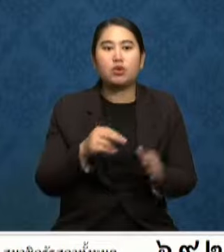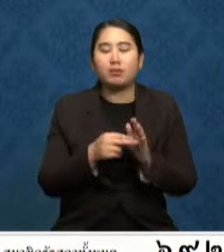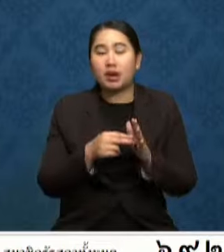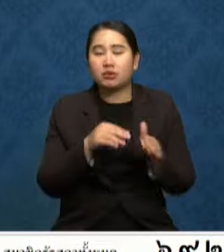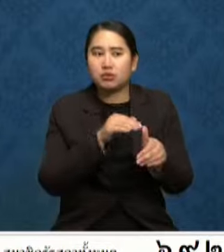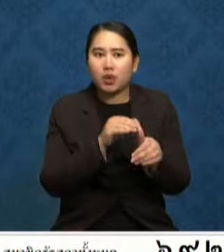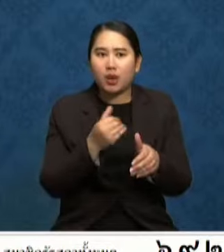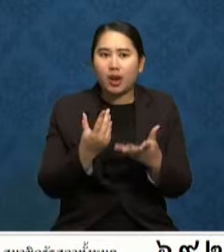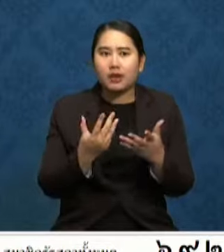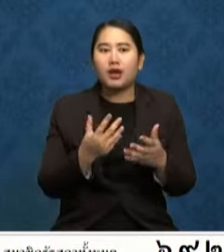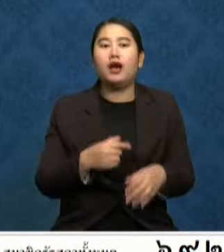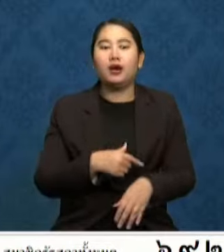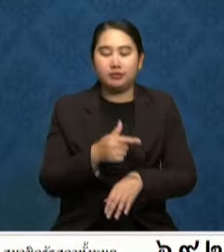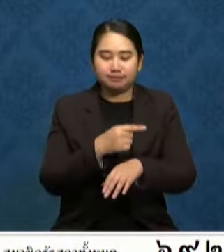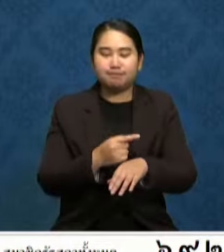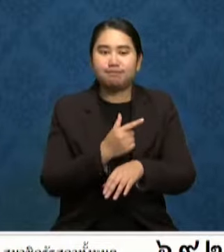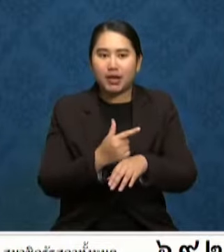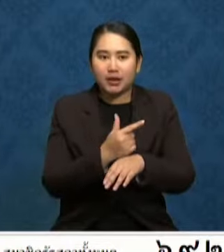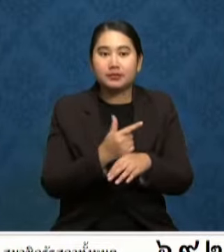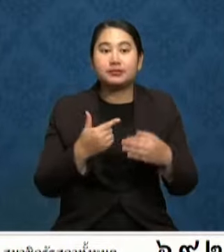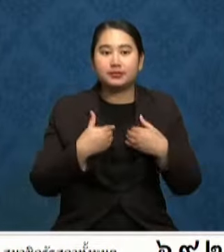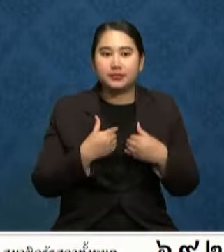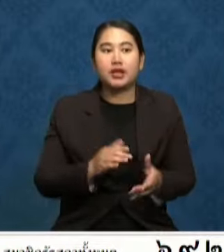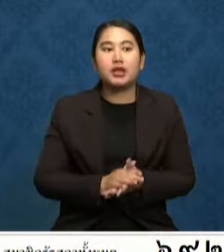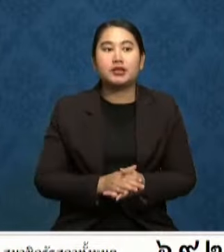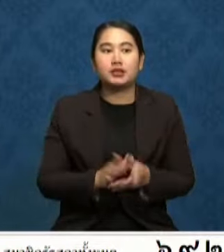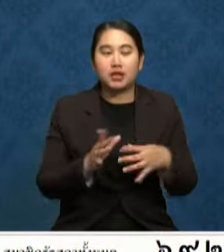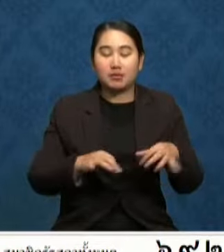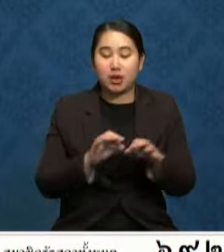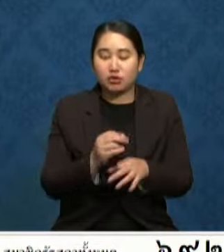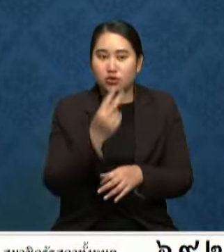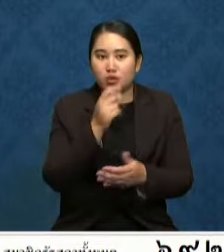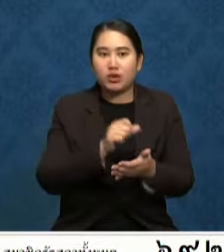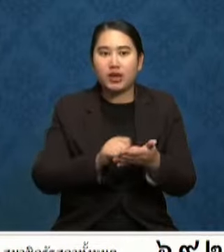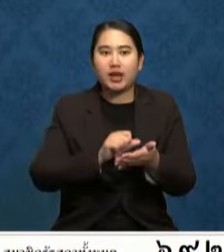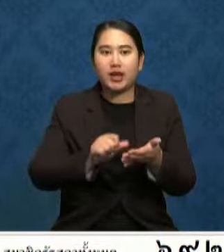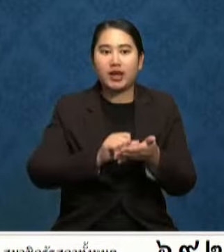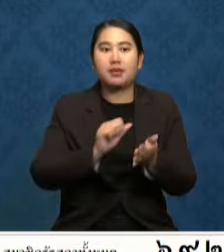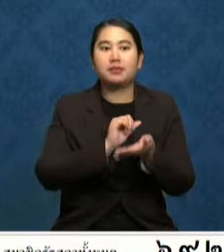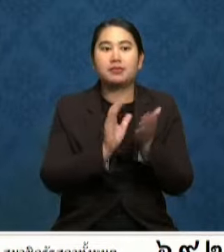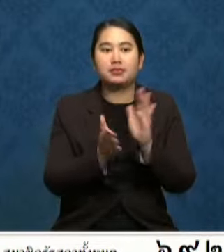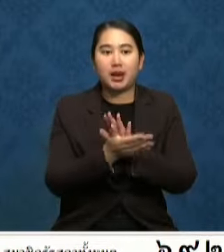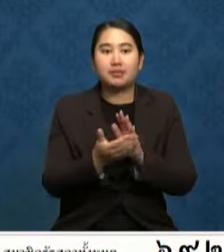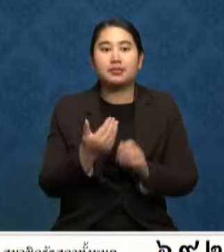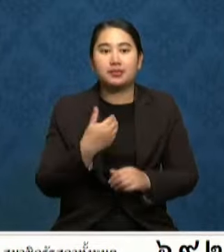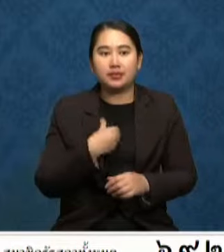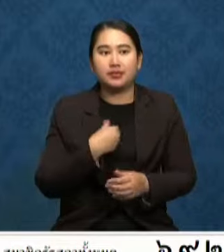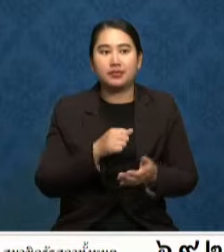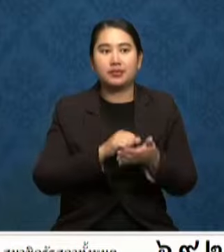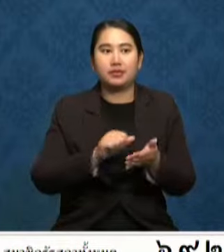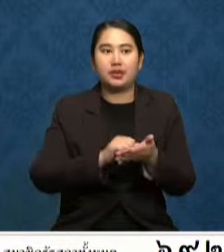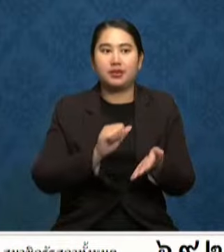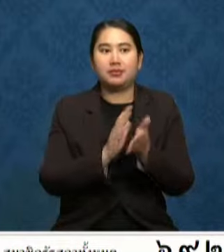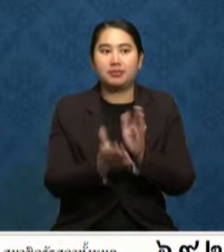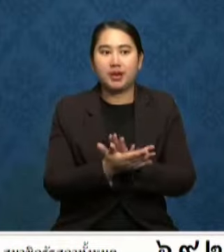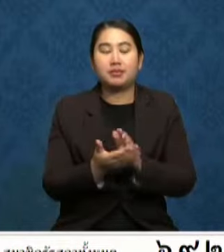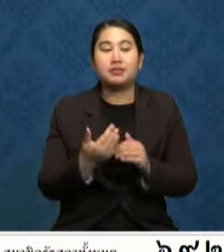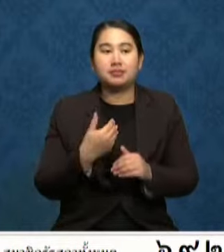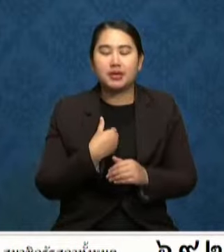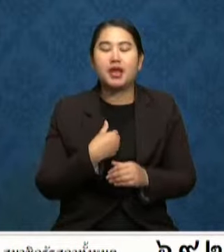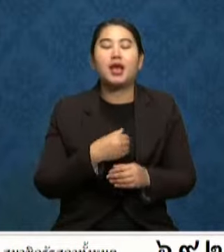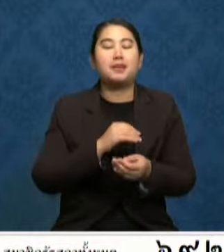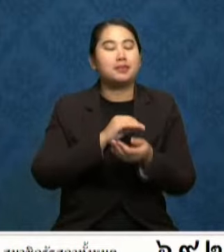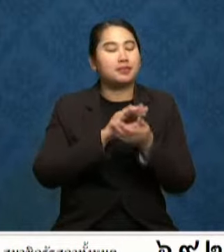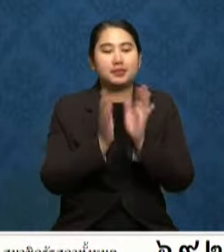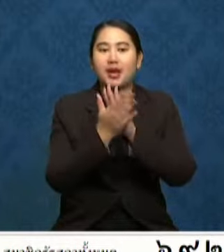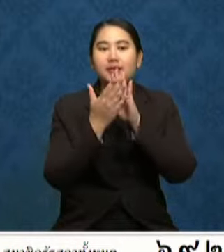งติ่งก็เลยช้า chronp่พอแลวกมาปรบอกเยอะเลยปรับอกหลายเรองไเราปรับจนเปลี่นโ naz